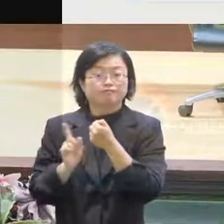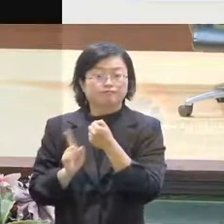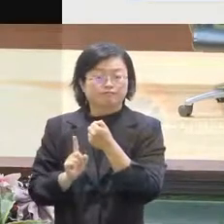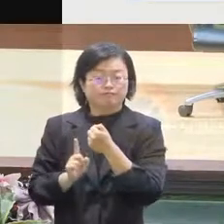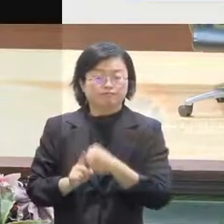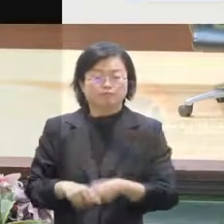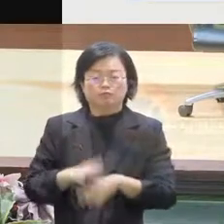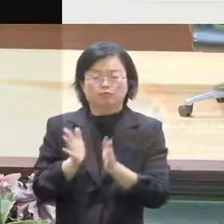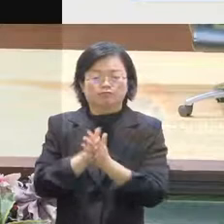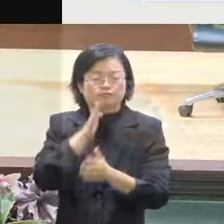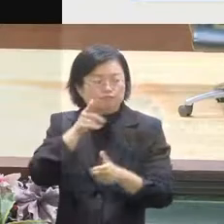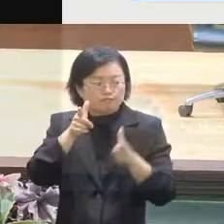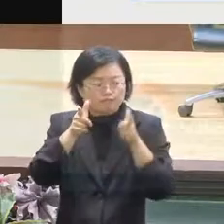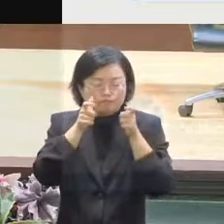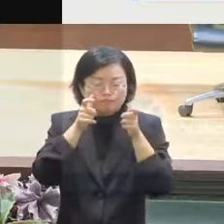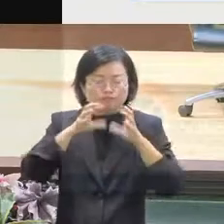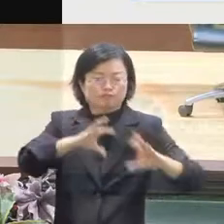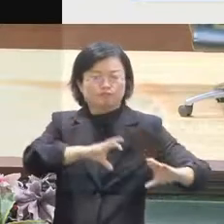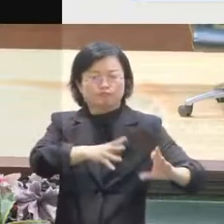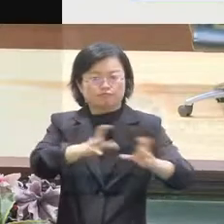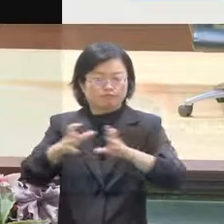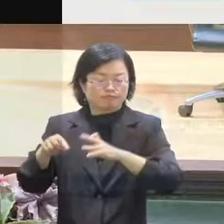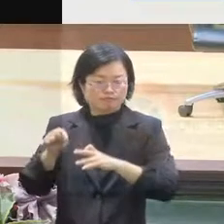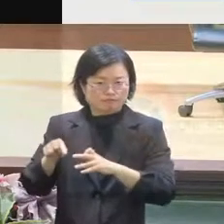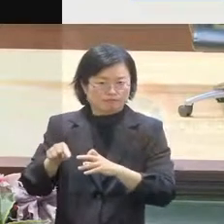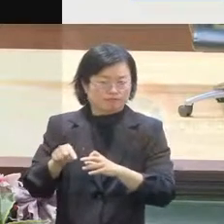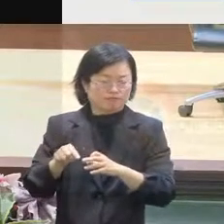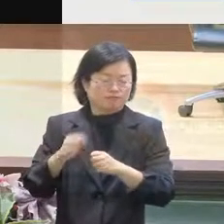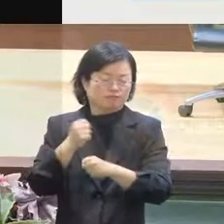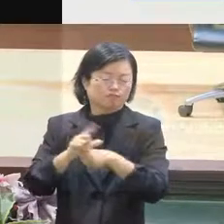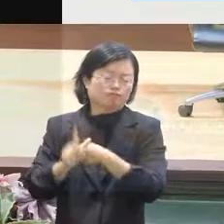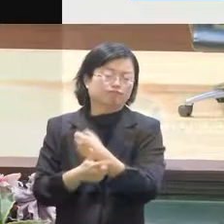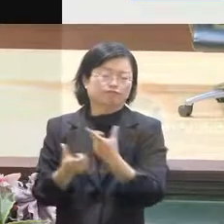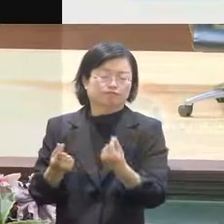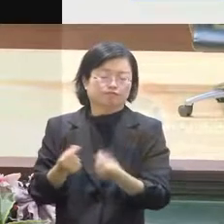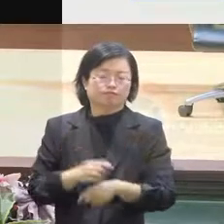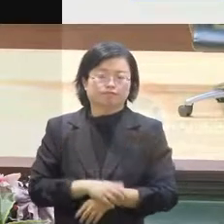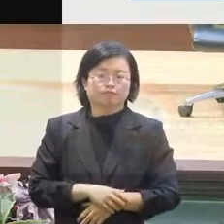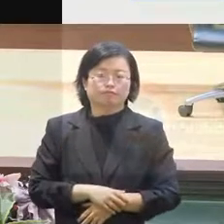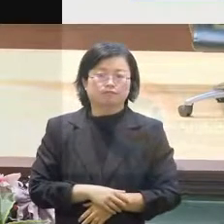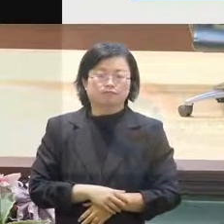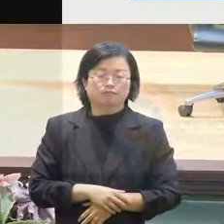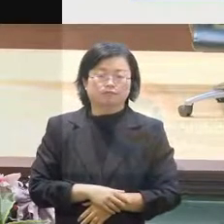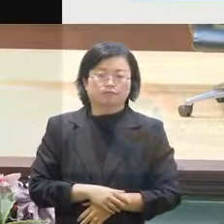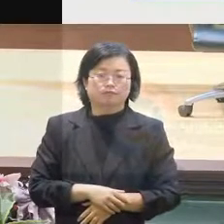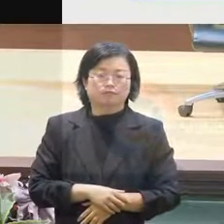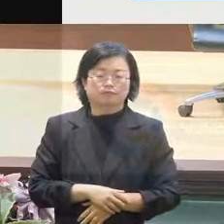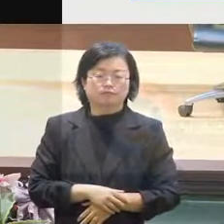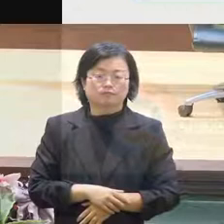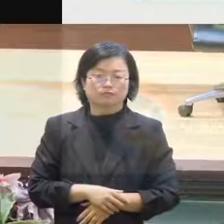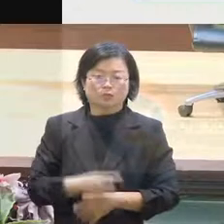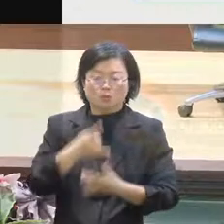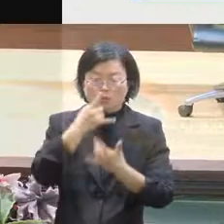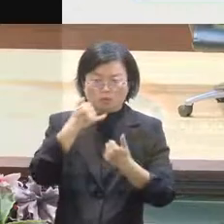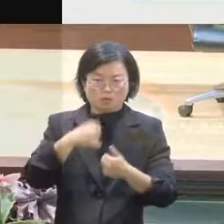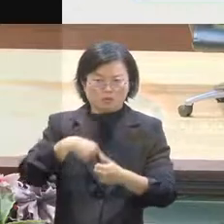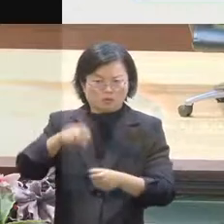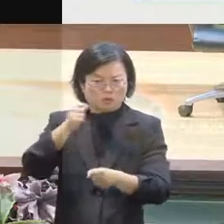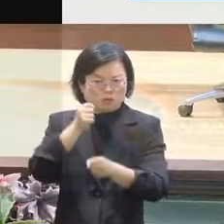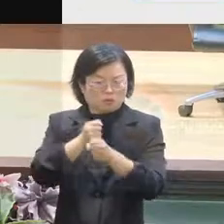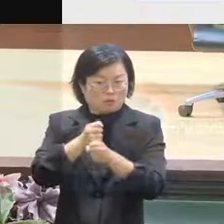一些比较成熟的评估体系的一些做法。那我们做了一轮的这样一个审视之后呢，发